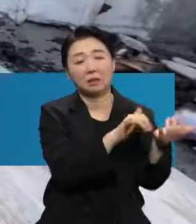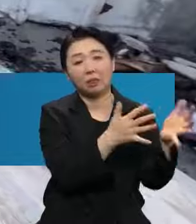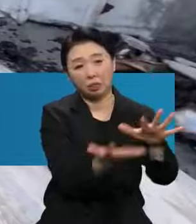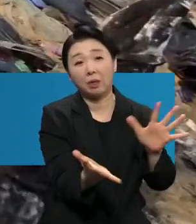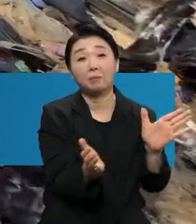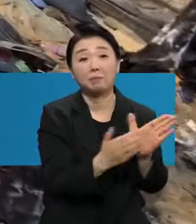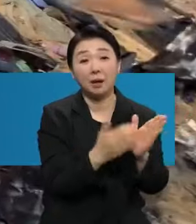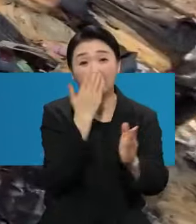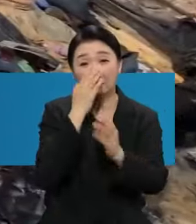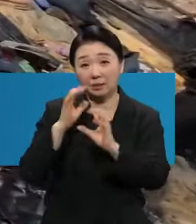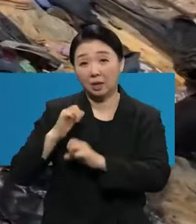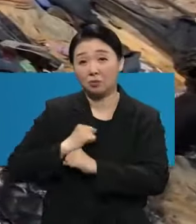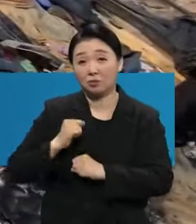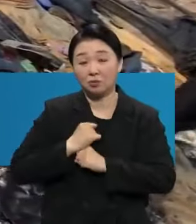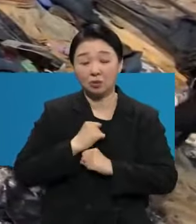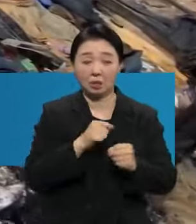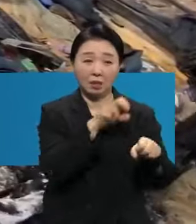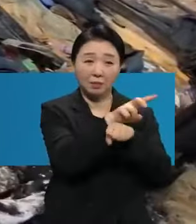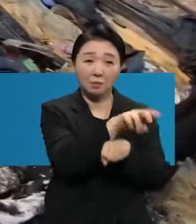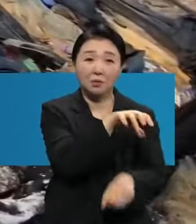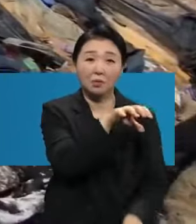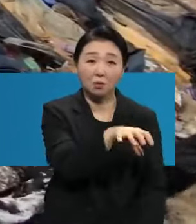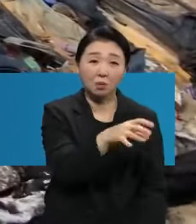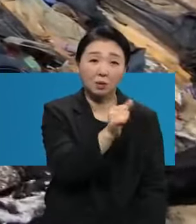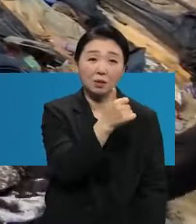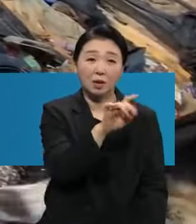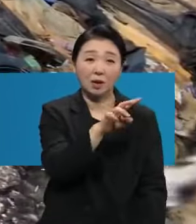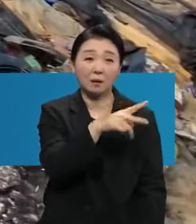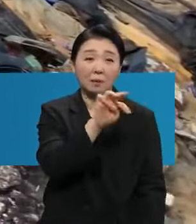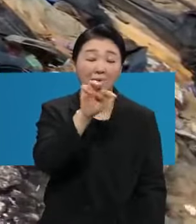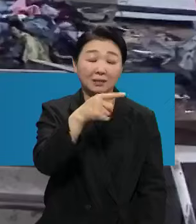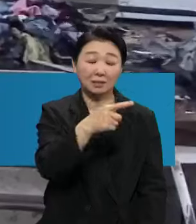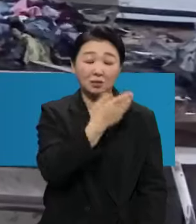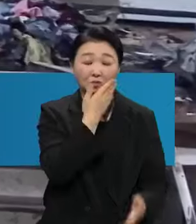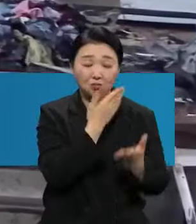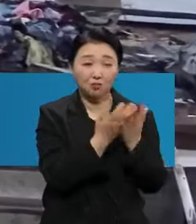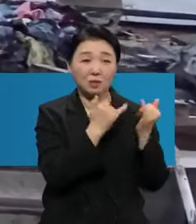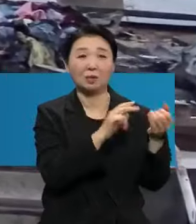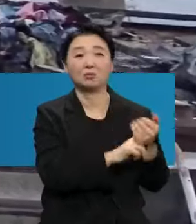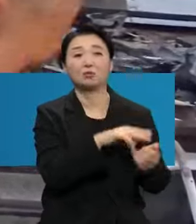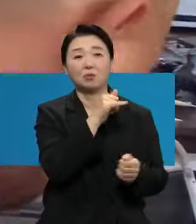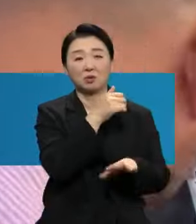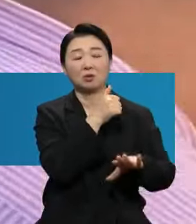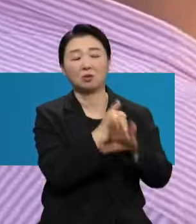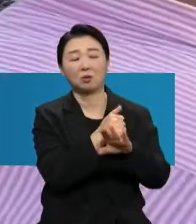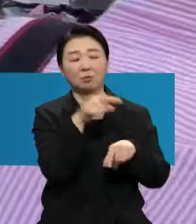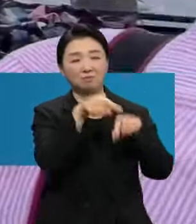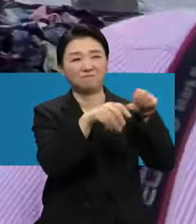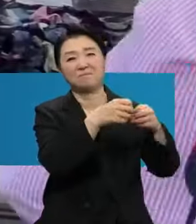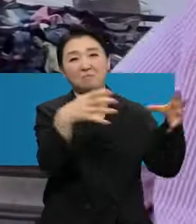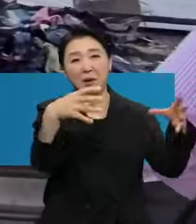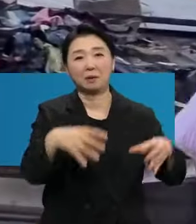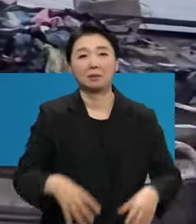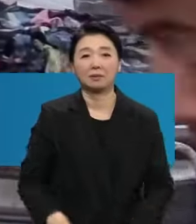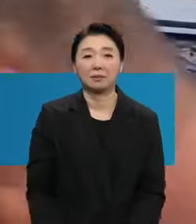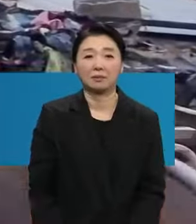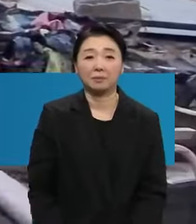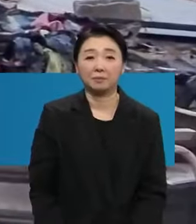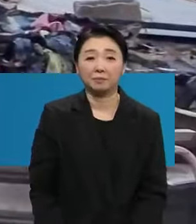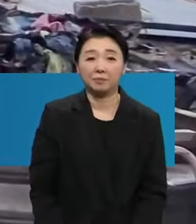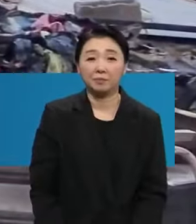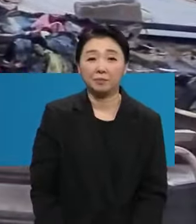이스라엘군은 해당 피란 촌에 하마스의 핵심 간부들이 숨어 있다 정보를 입수하고 공습을 감행한 걸로 알려졌습니다